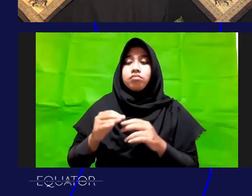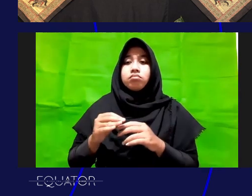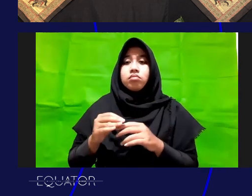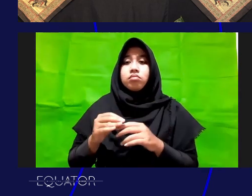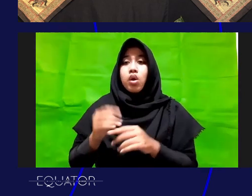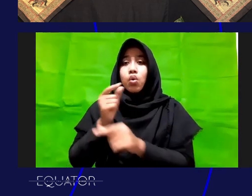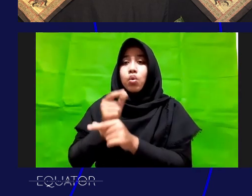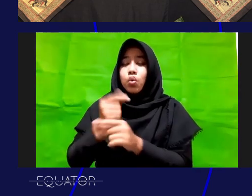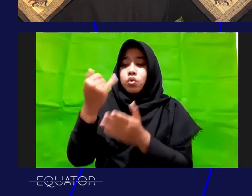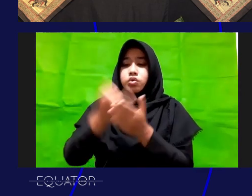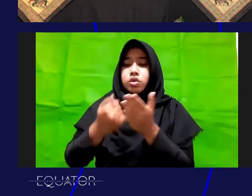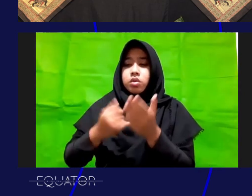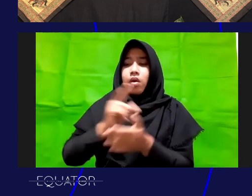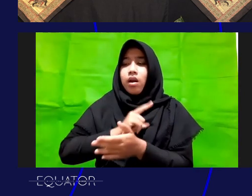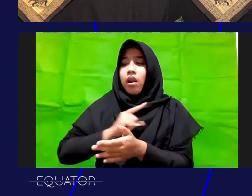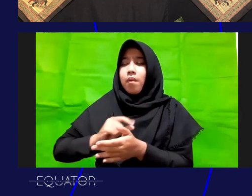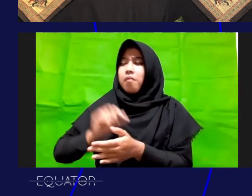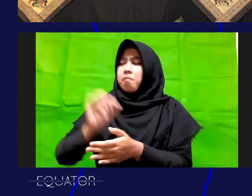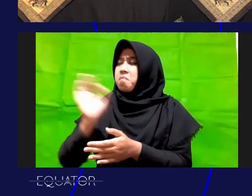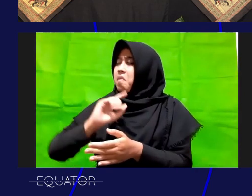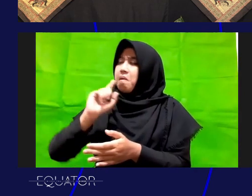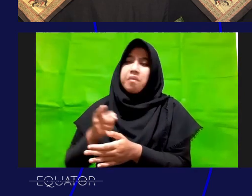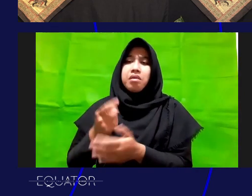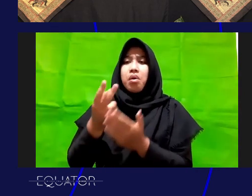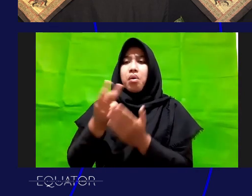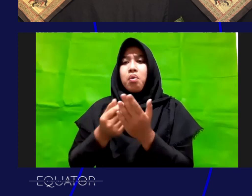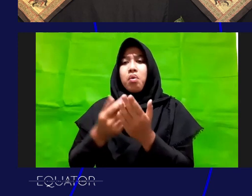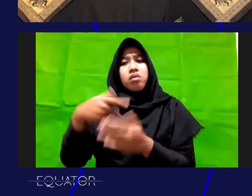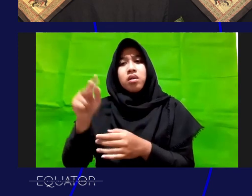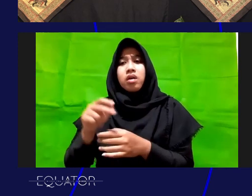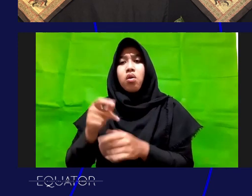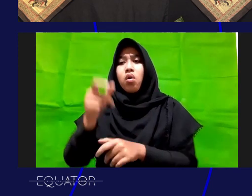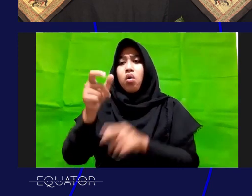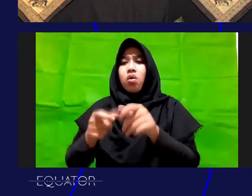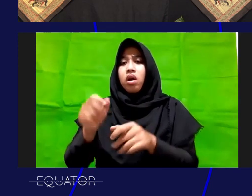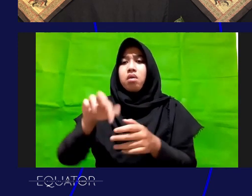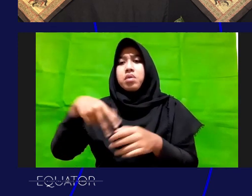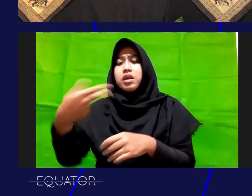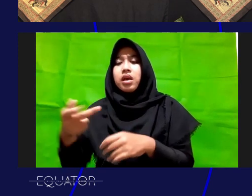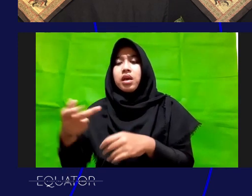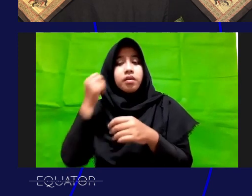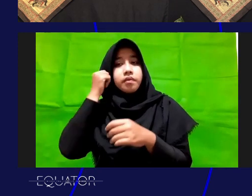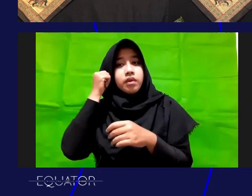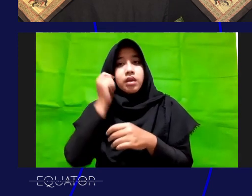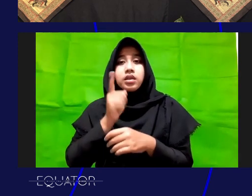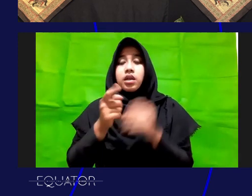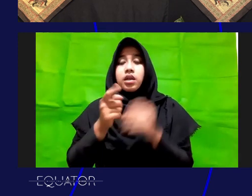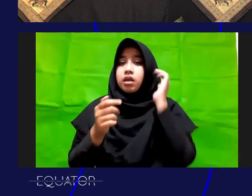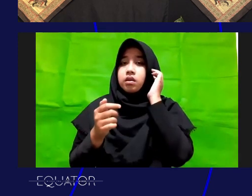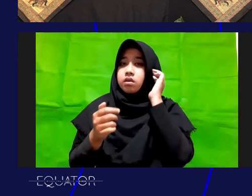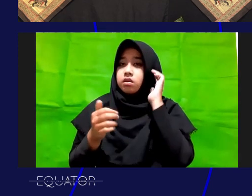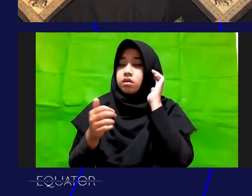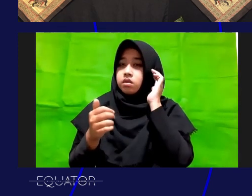gitu, atau orang-orang yang tidak pernah meninggalkan kotanya gitu. Karena di sanalah sebetulnya banyak pikiran-pikiran masih original